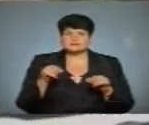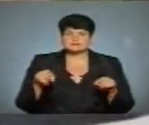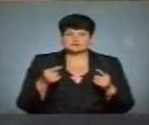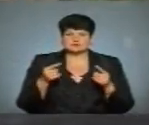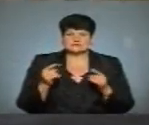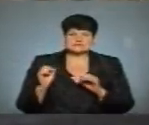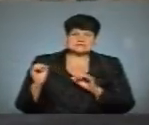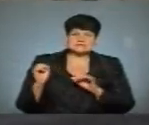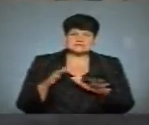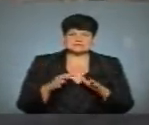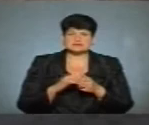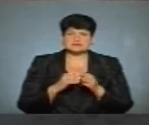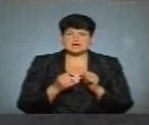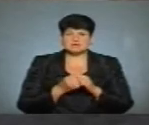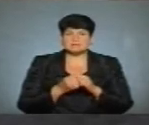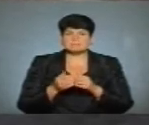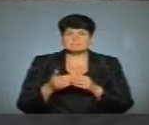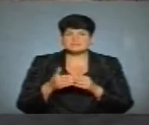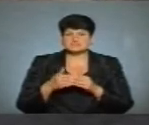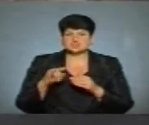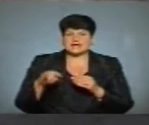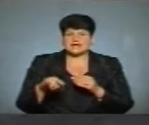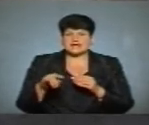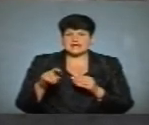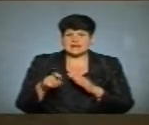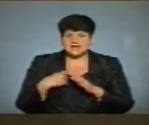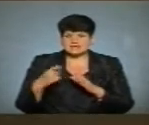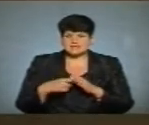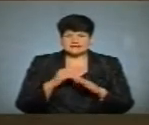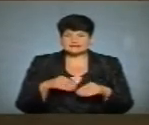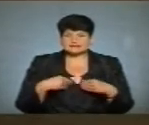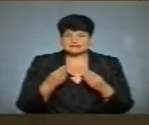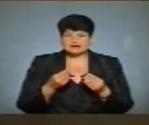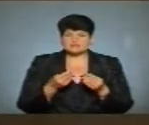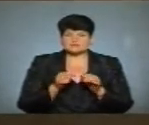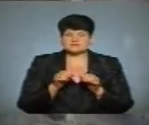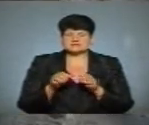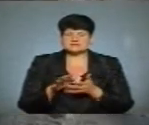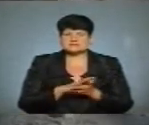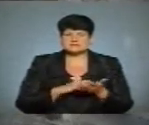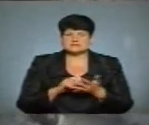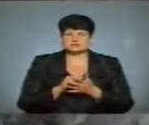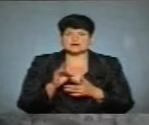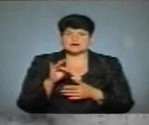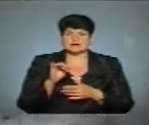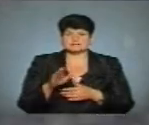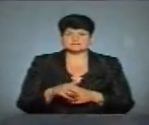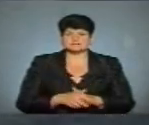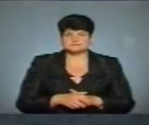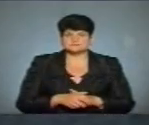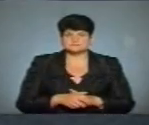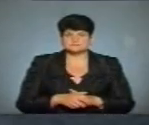засипати камінням з найближчого кар'єру, от, який би не давало розмивати далі той рів. Сочки, залишки асфальту ще